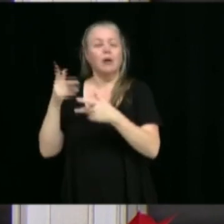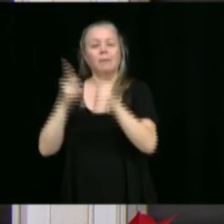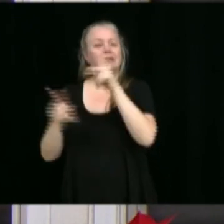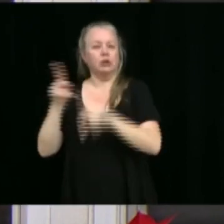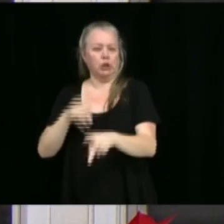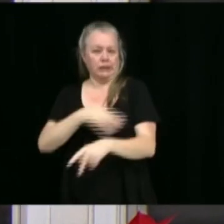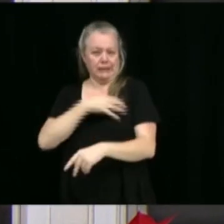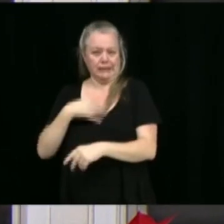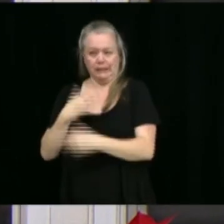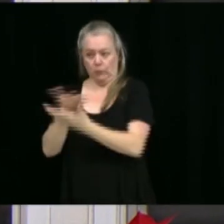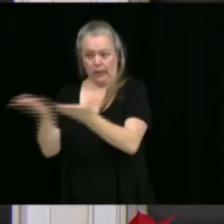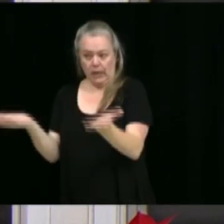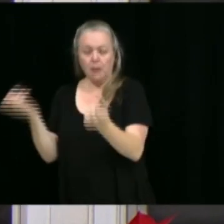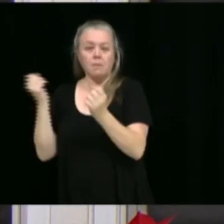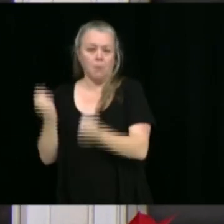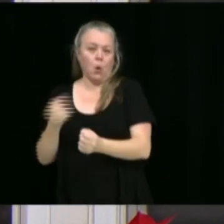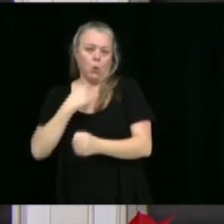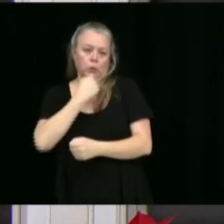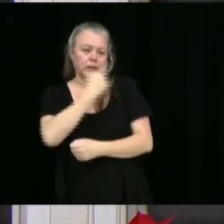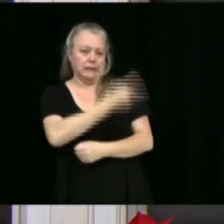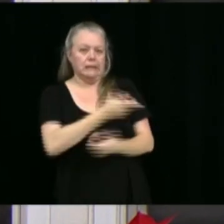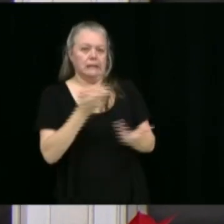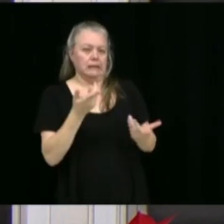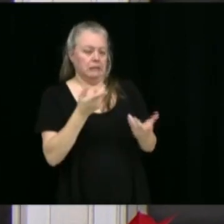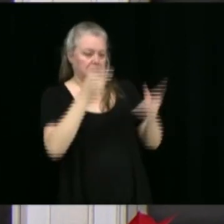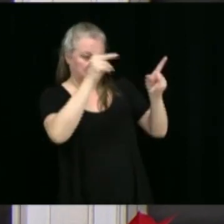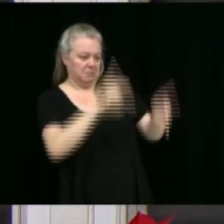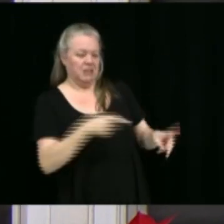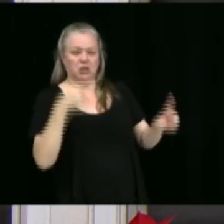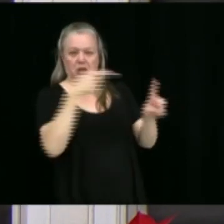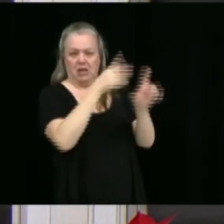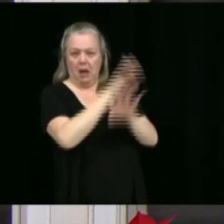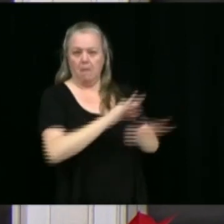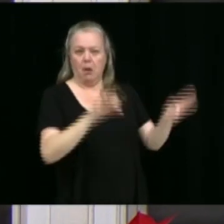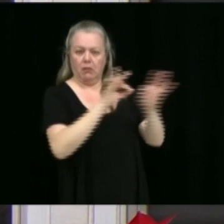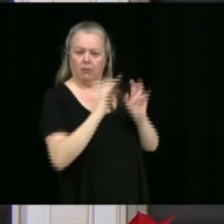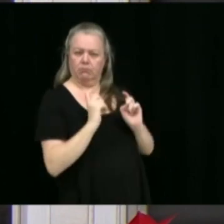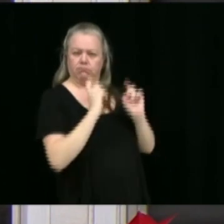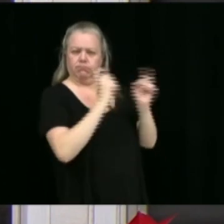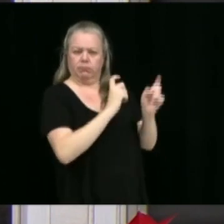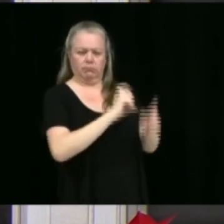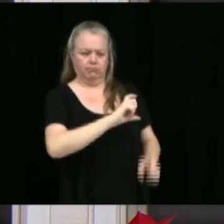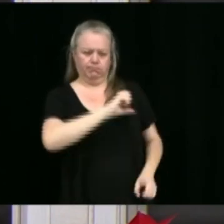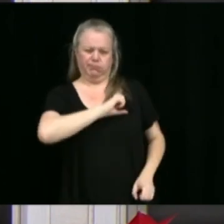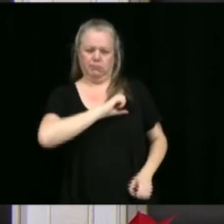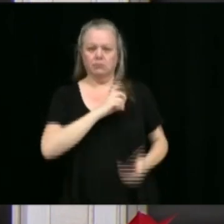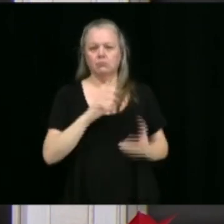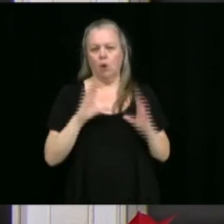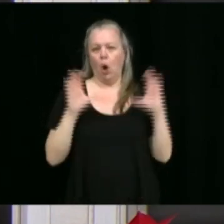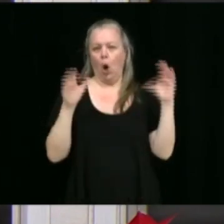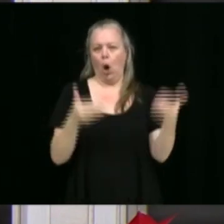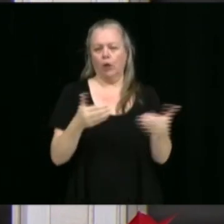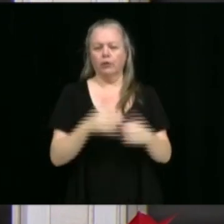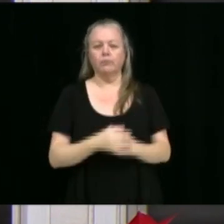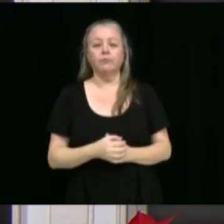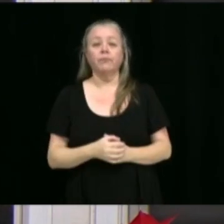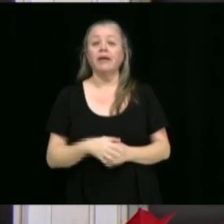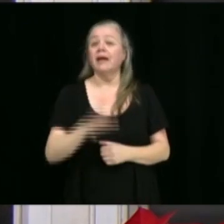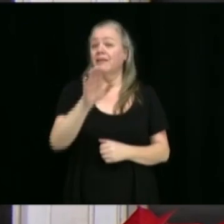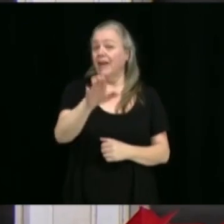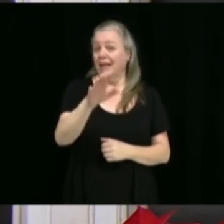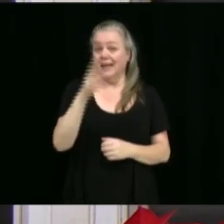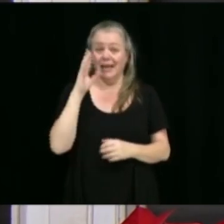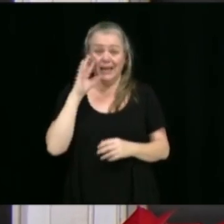de potentiels récipiendaires de l'Ordre victorien. Alors, restez à l'affût des différentes communications de la Ville. Et je tiens à vous dire que dès ce